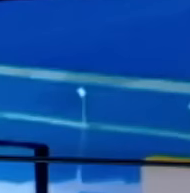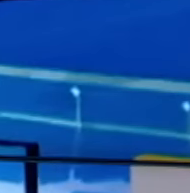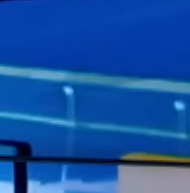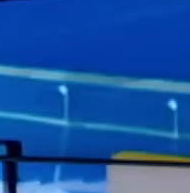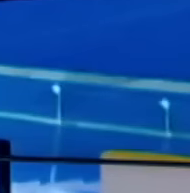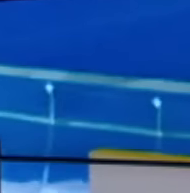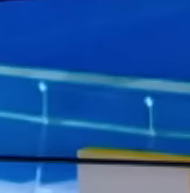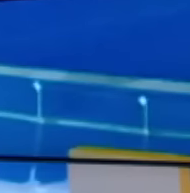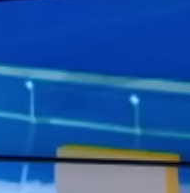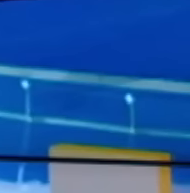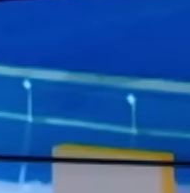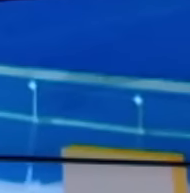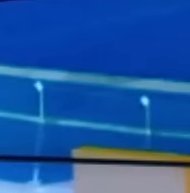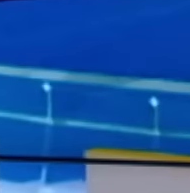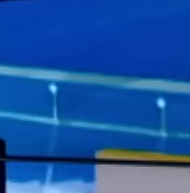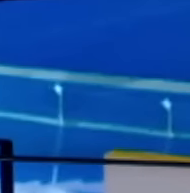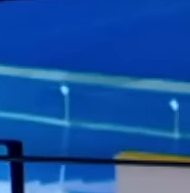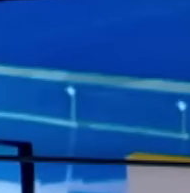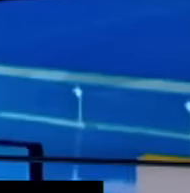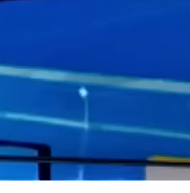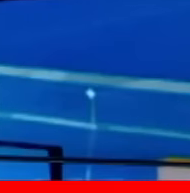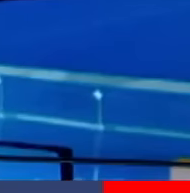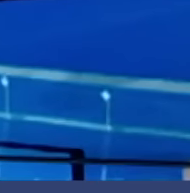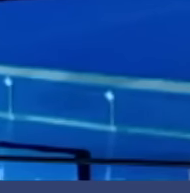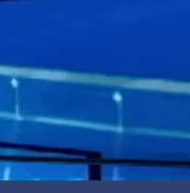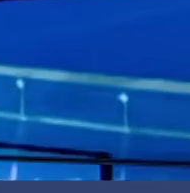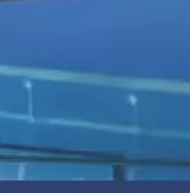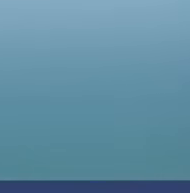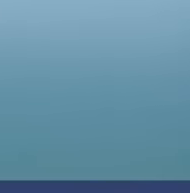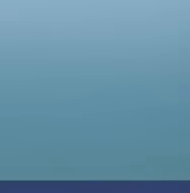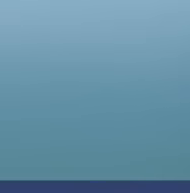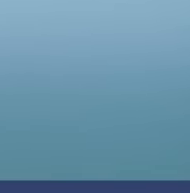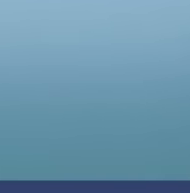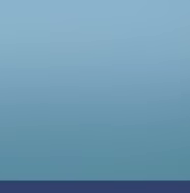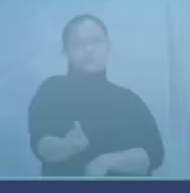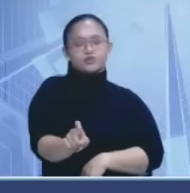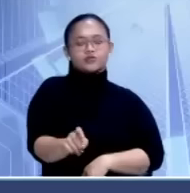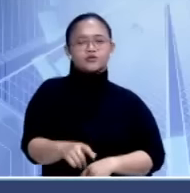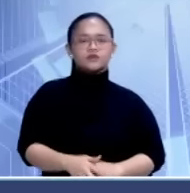harus dievakuasi tim SAR dengan helikopter.